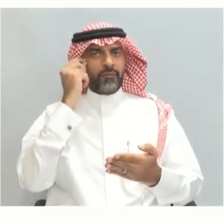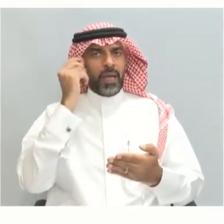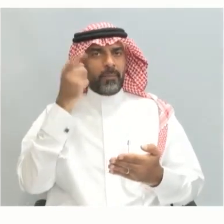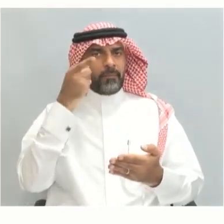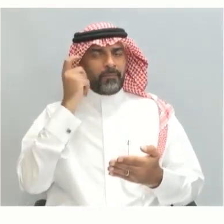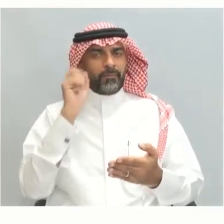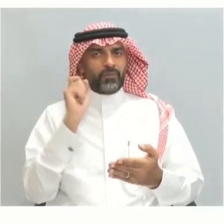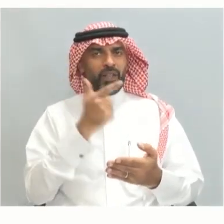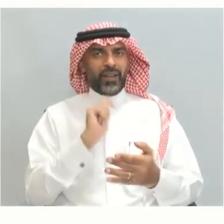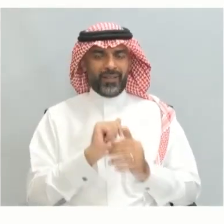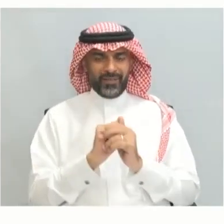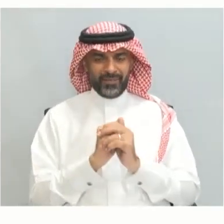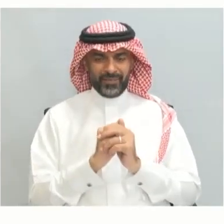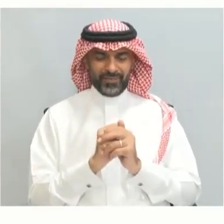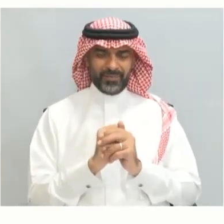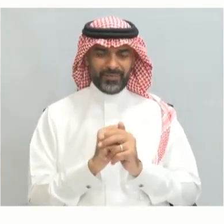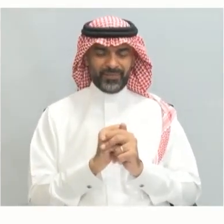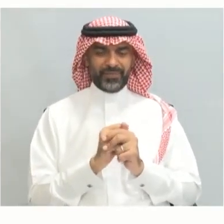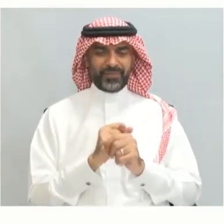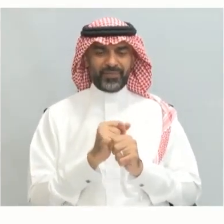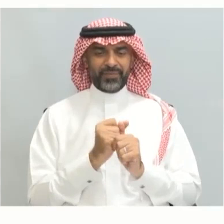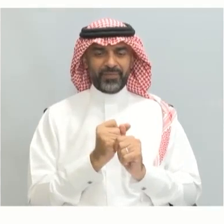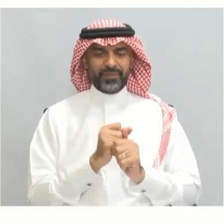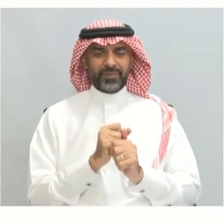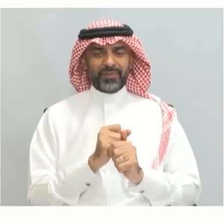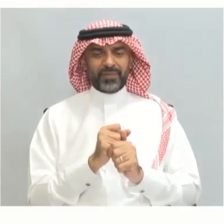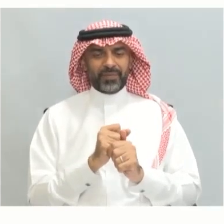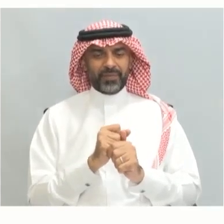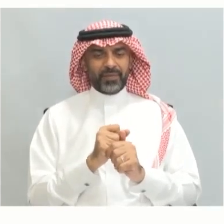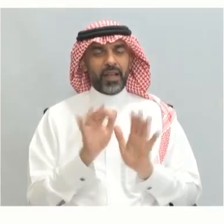وايضا نعرف الهدف الذي